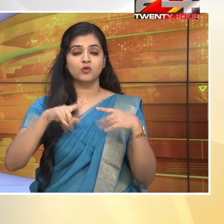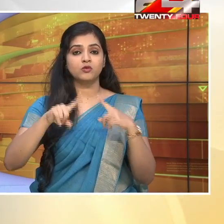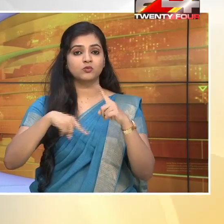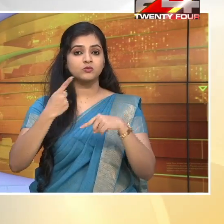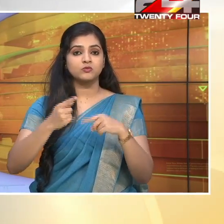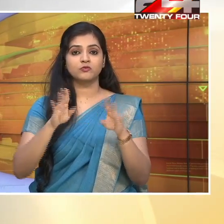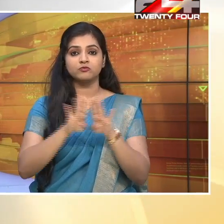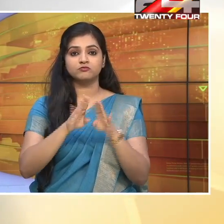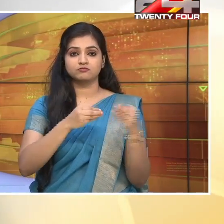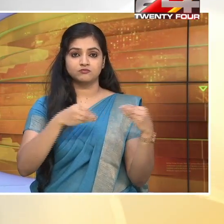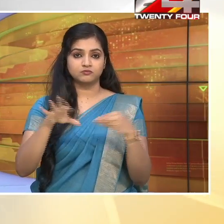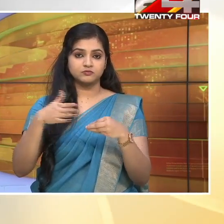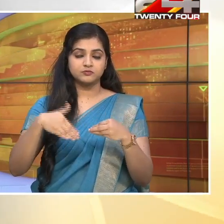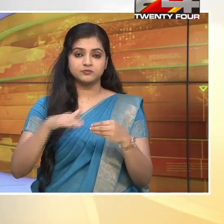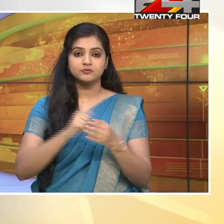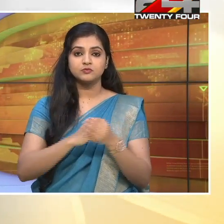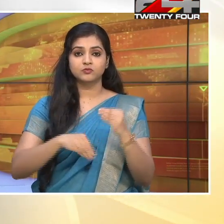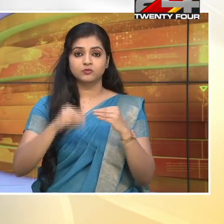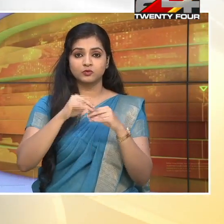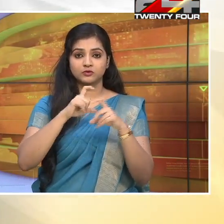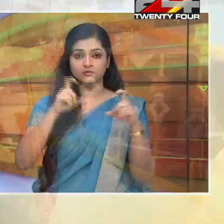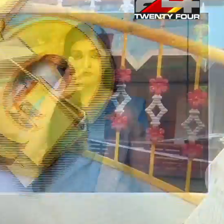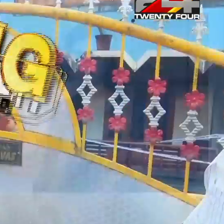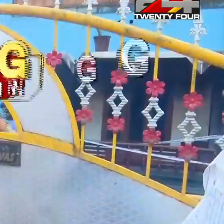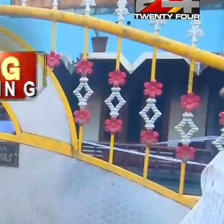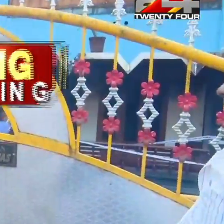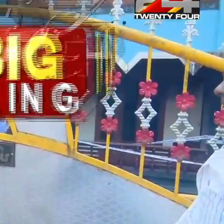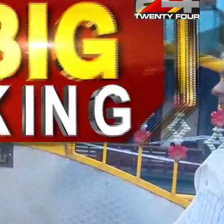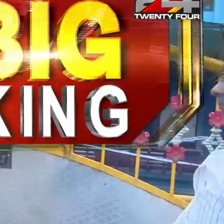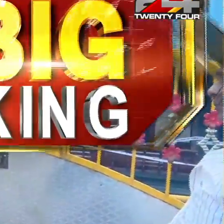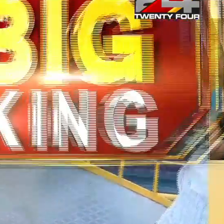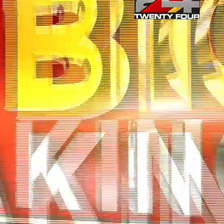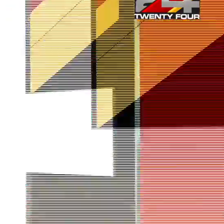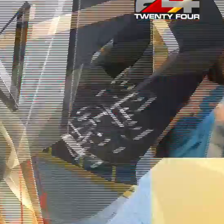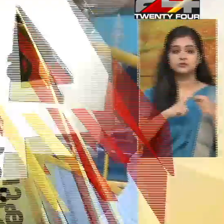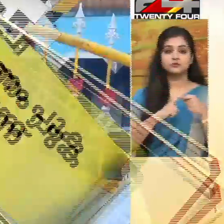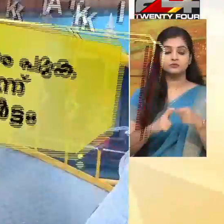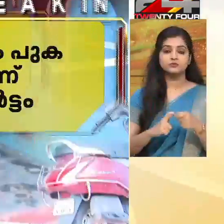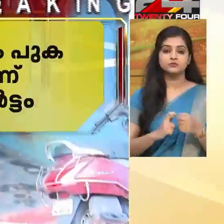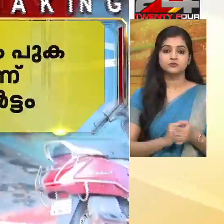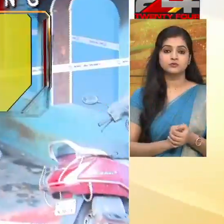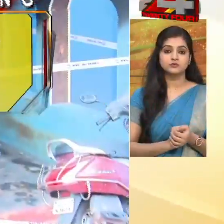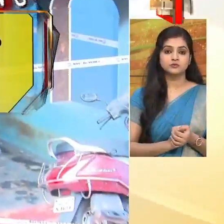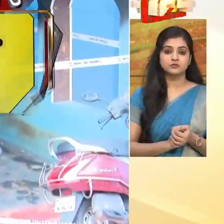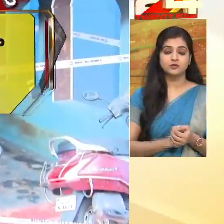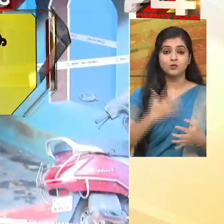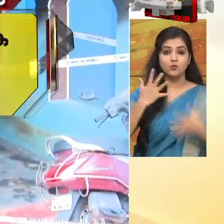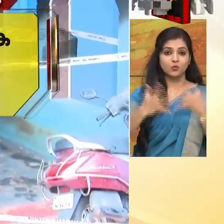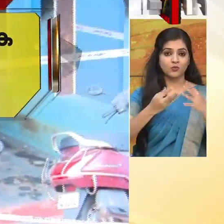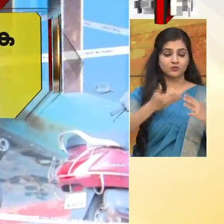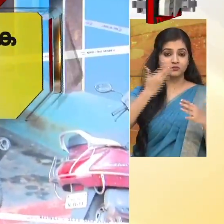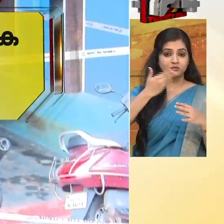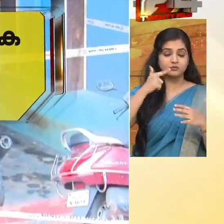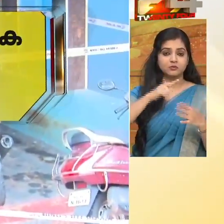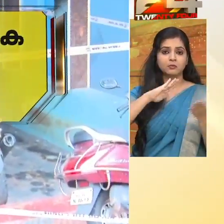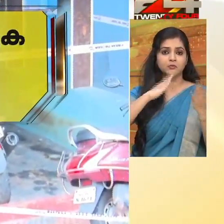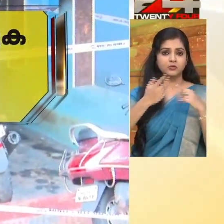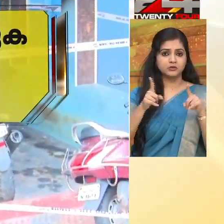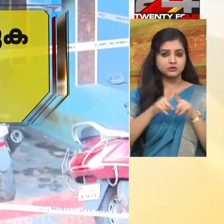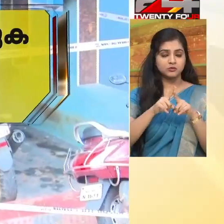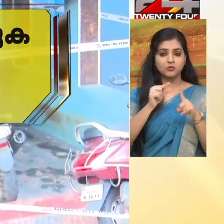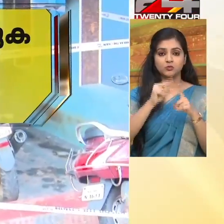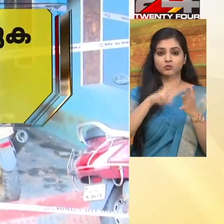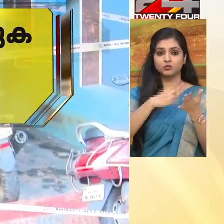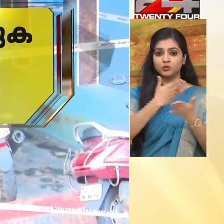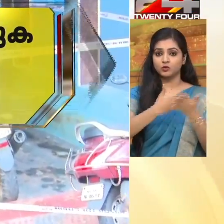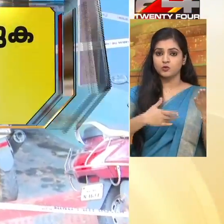ബന്ധുക്കൾക്ക് വിട്ടുകൊടുക്കും. ഷഫീദ് റാവുത്തർ വിവരങ്ങളുമായി ഇപ്പോൾ ചേരുന്നുണ്ട്. ഷഫീദ്, ഈ പുക ശ്വസിച്ചുള്ള മരണമെന്ന് തന്നെ കൃത്യമായി ഇപ്പോൾ